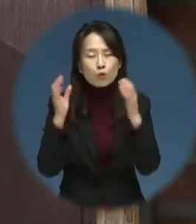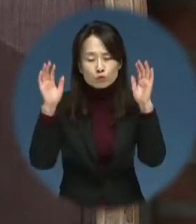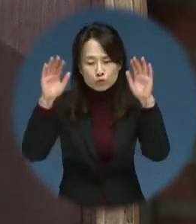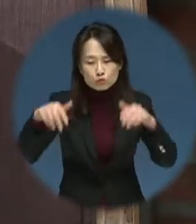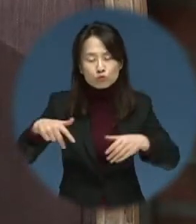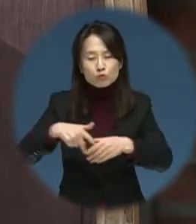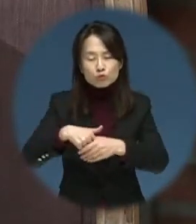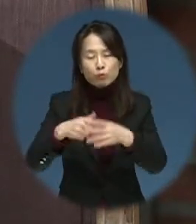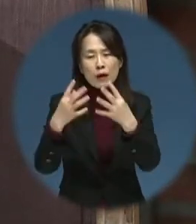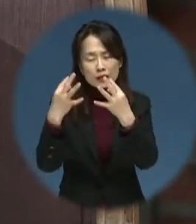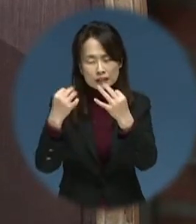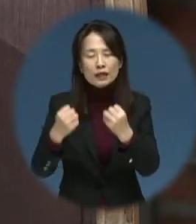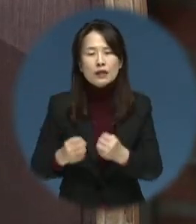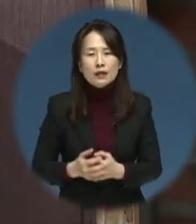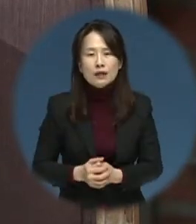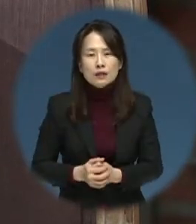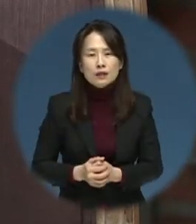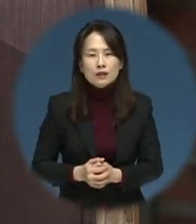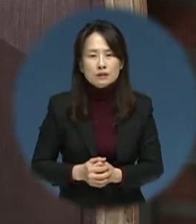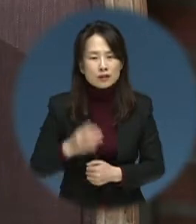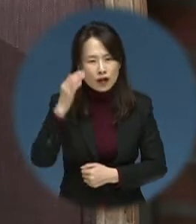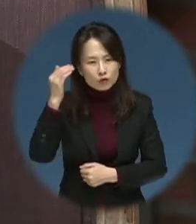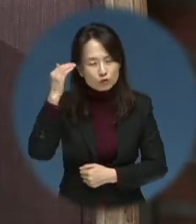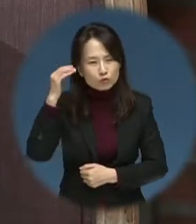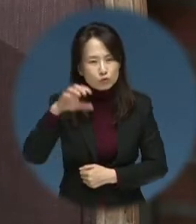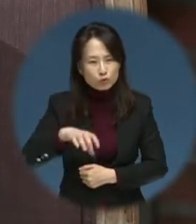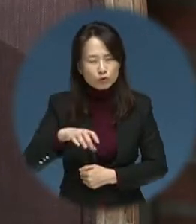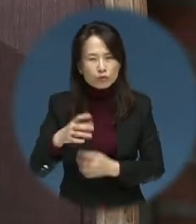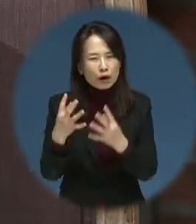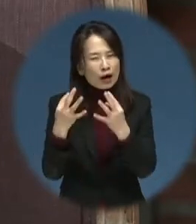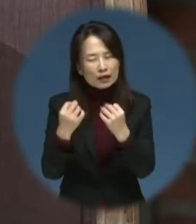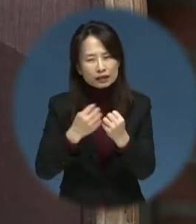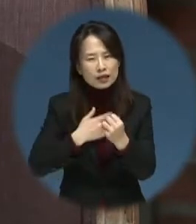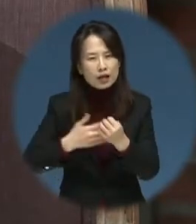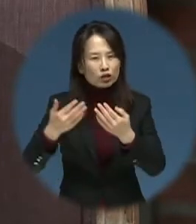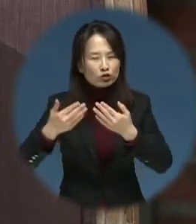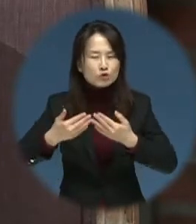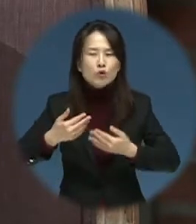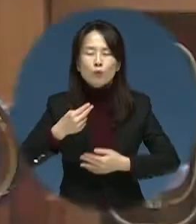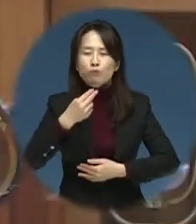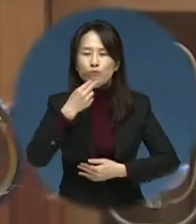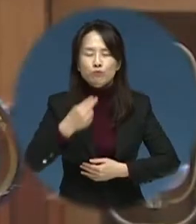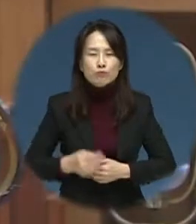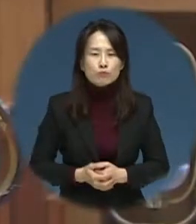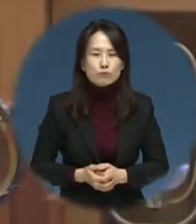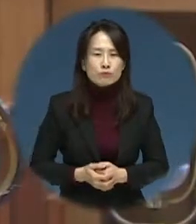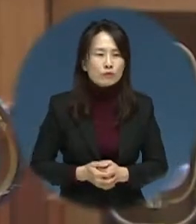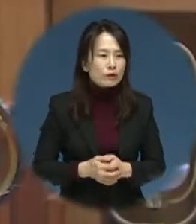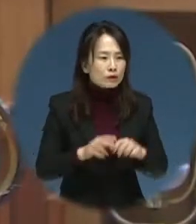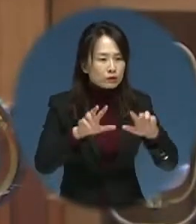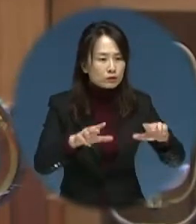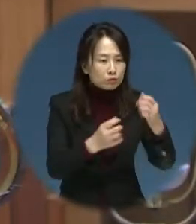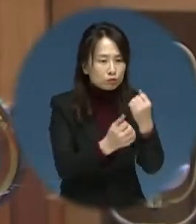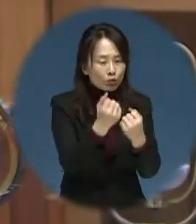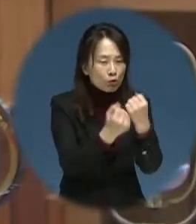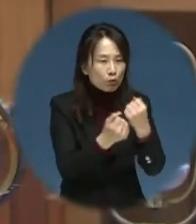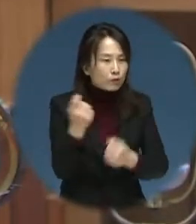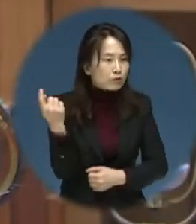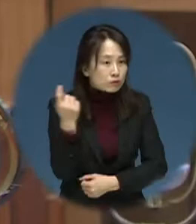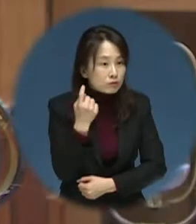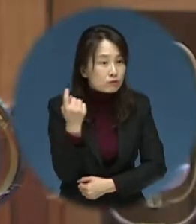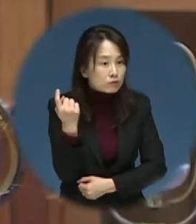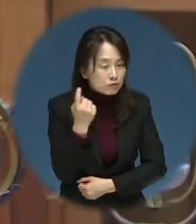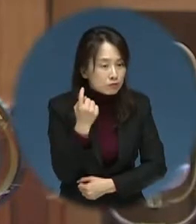규모가 큰데 뭐 유독 우리나라에서는 잘 알려지지 않았죠. 네. 지금까지의 설명만 들어도